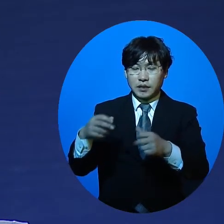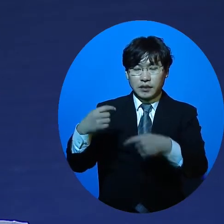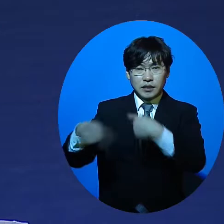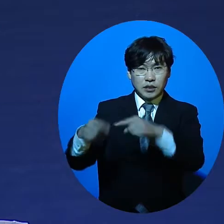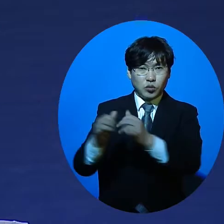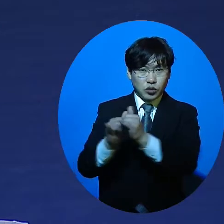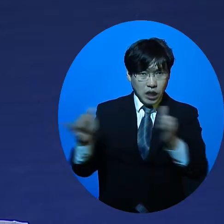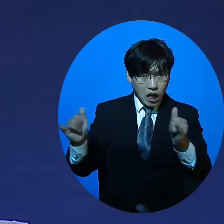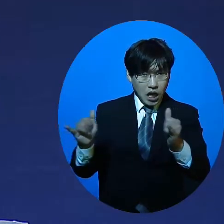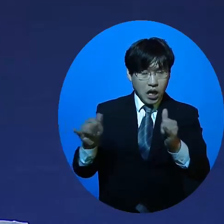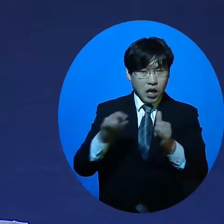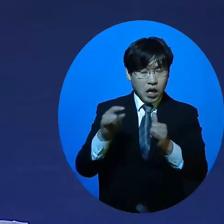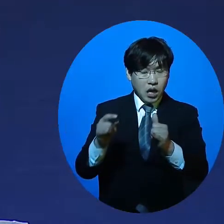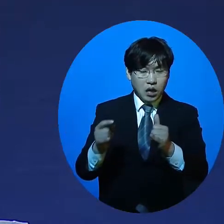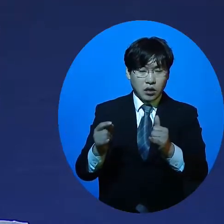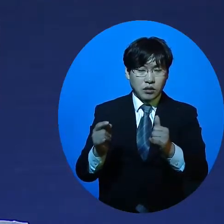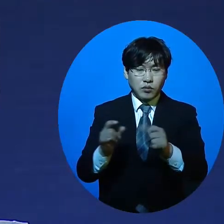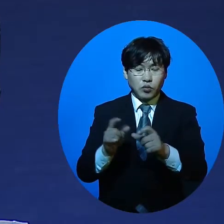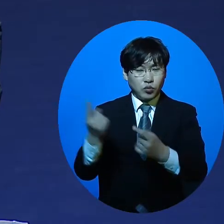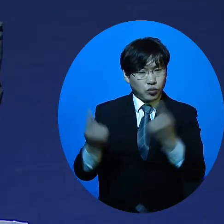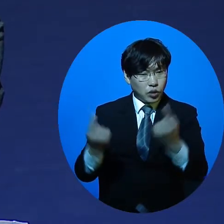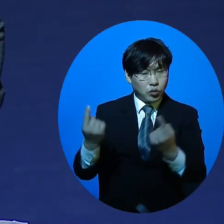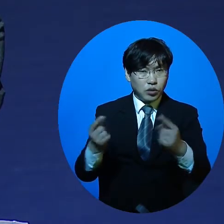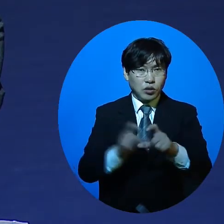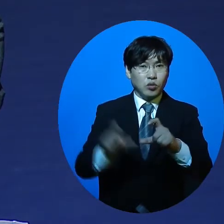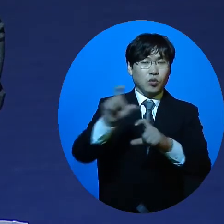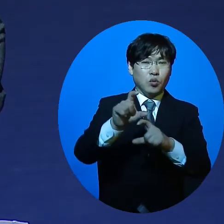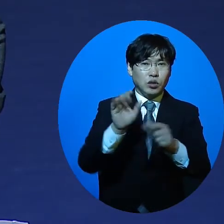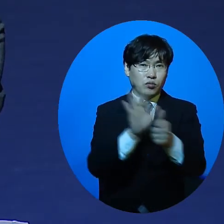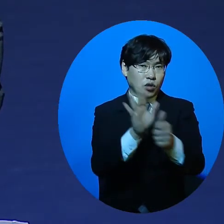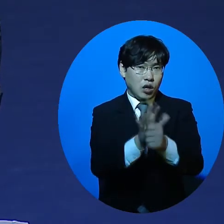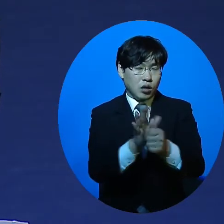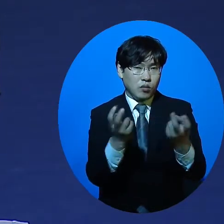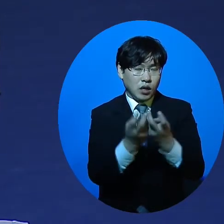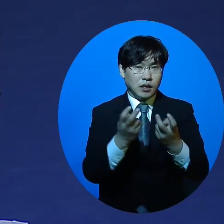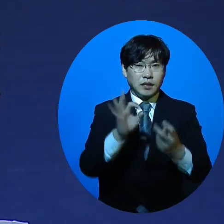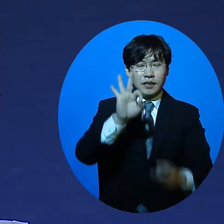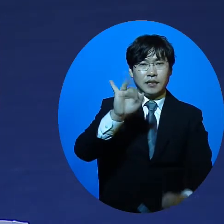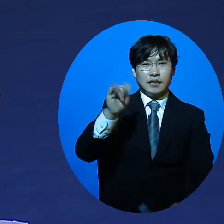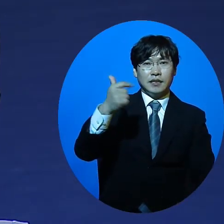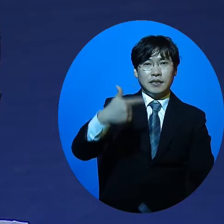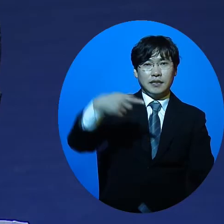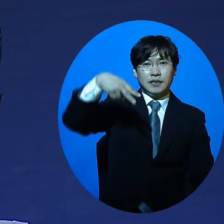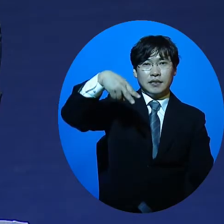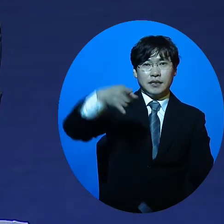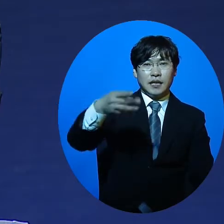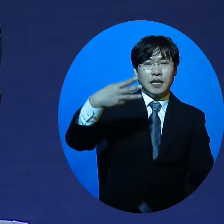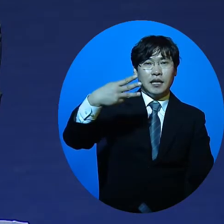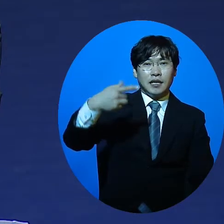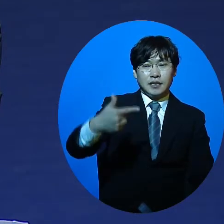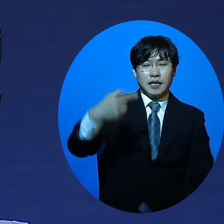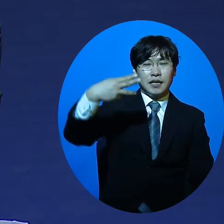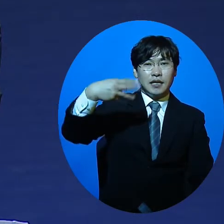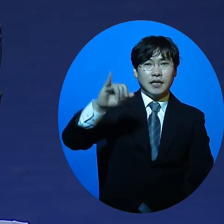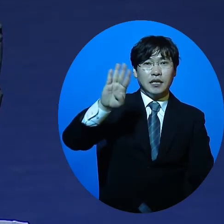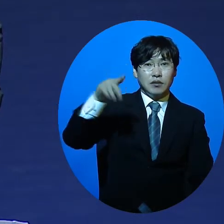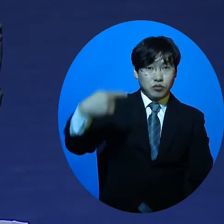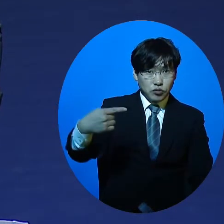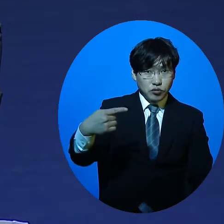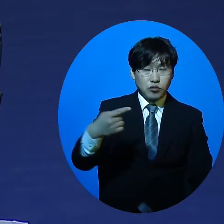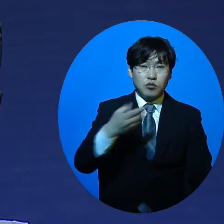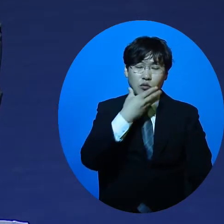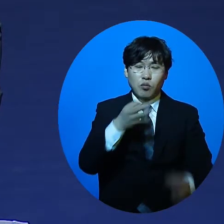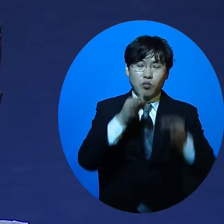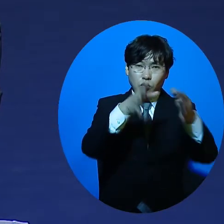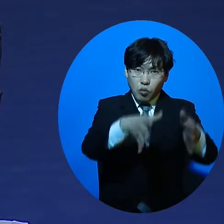이제 인센티브가 적용이 돼야 되는데 어떤 인센티브가 좋을지 거기에 대해서 조금 말씀해 주시면 고맙다는